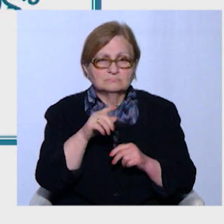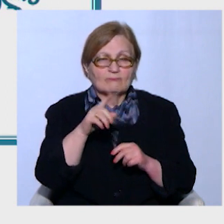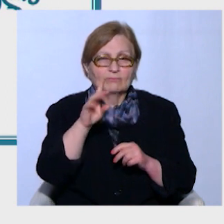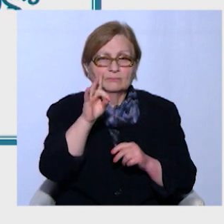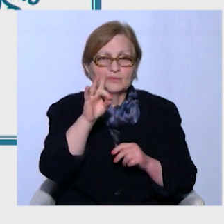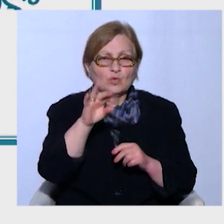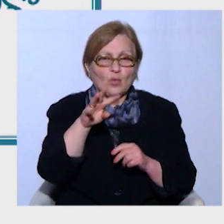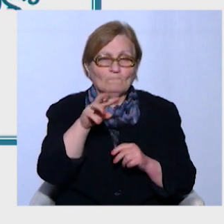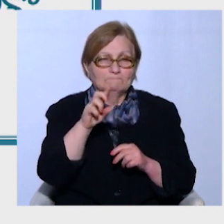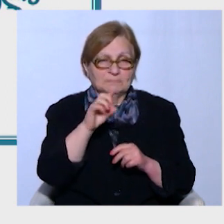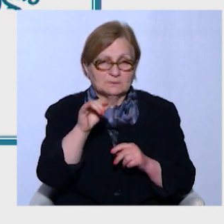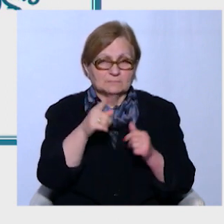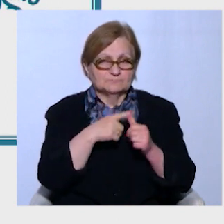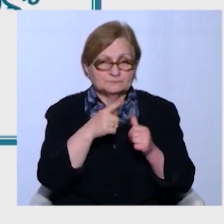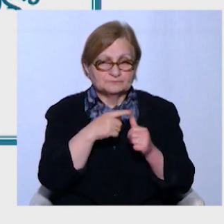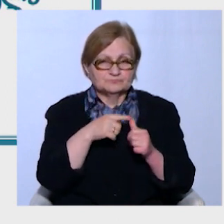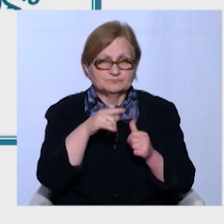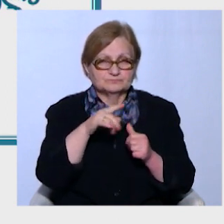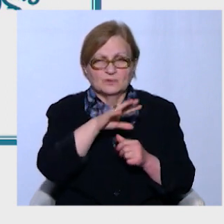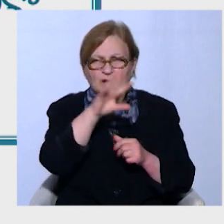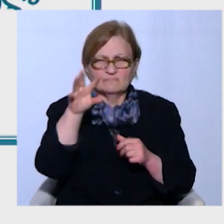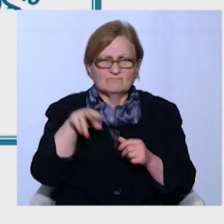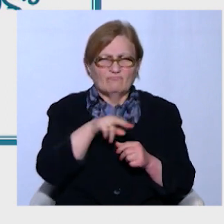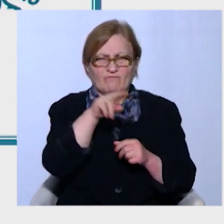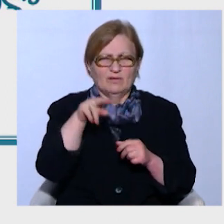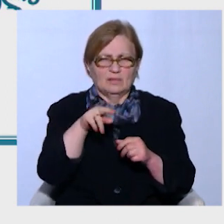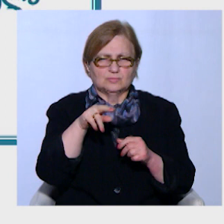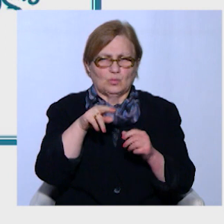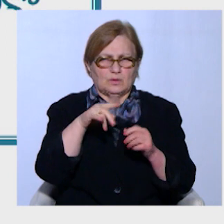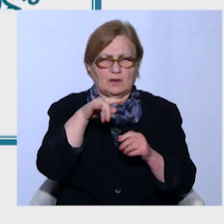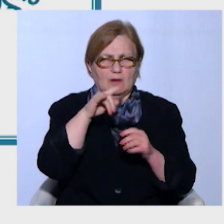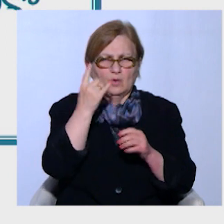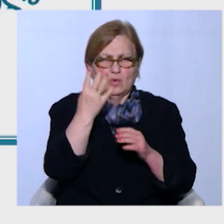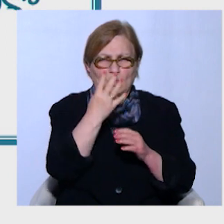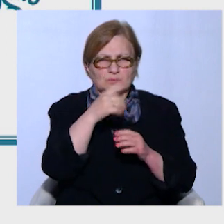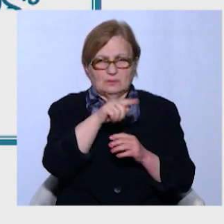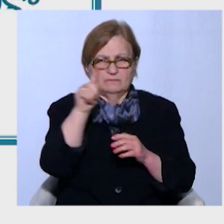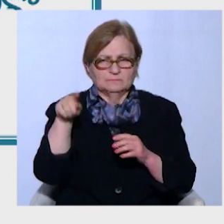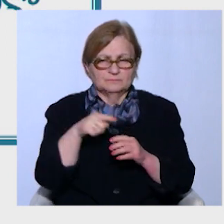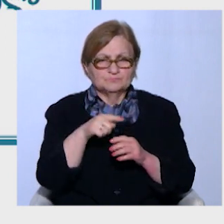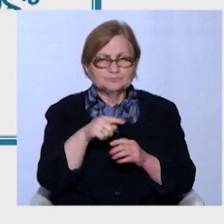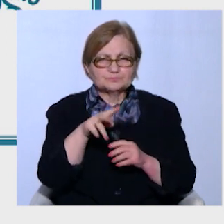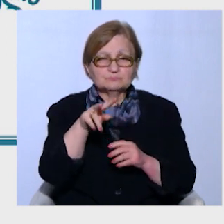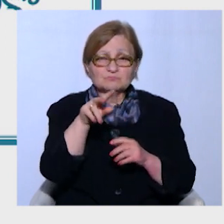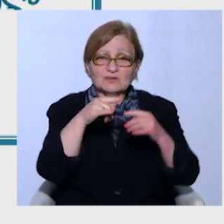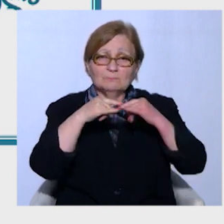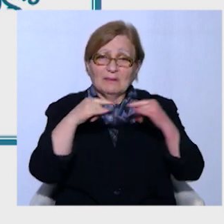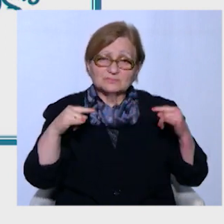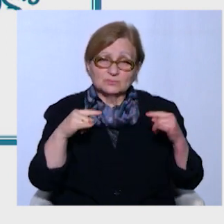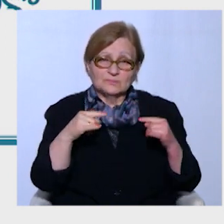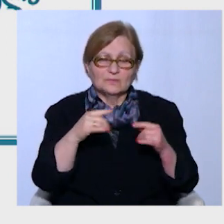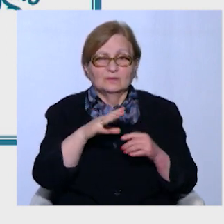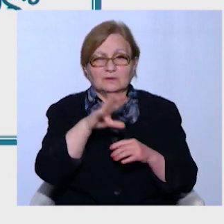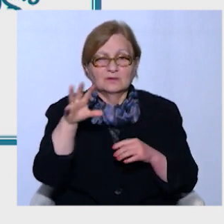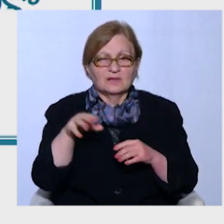ისეთ პარალელოგრამს, რომლის ყველა გვერდი ტოლია. მართკუთხედი ეწოდება ისეთ პარალელოგრამს, რომლის